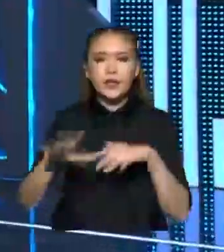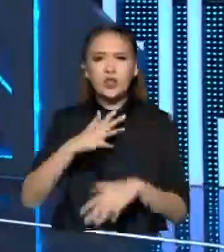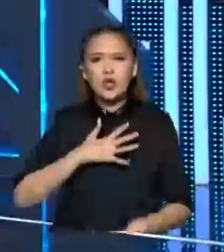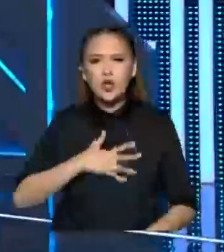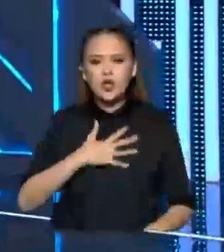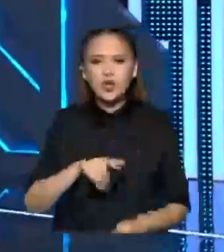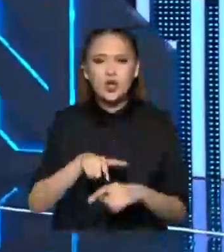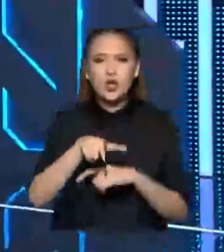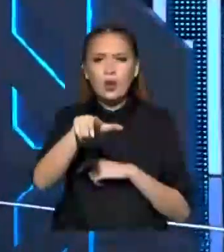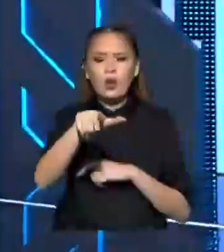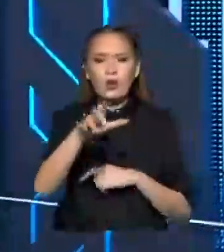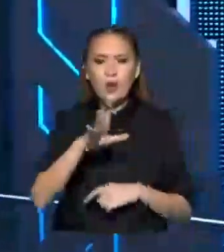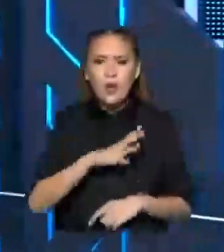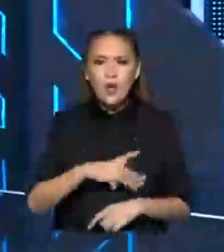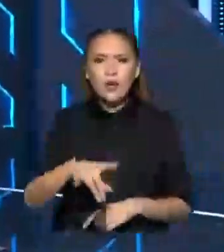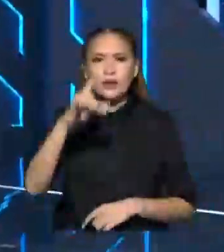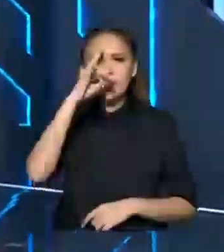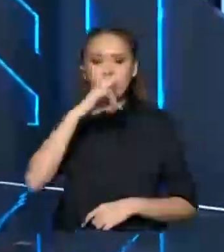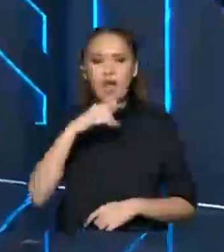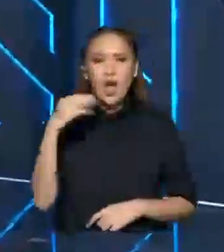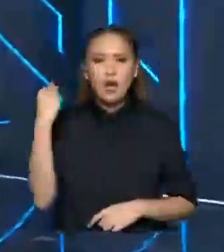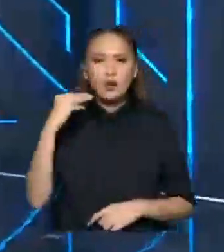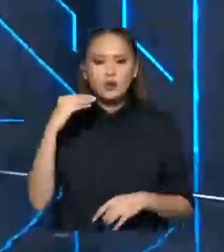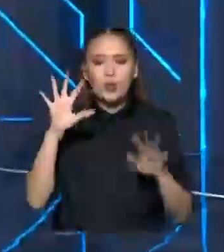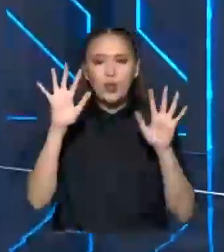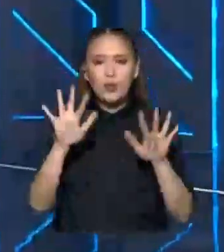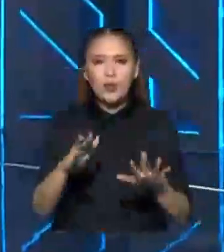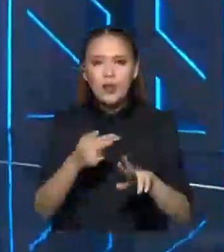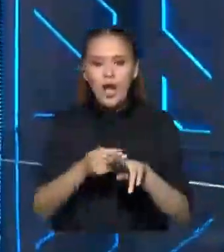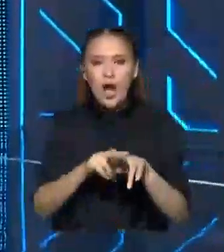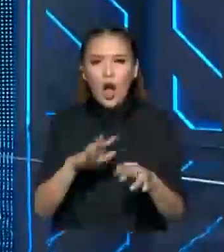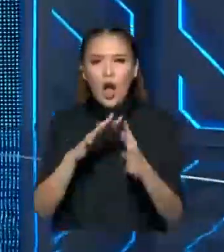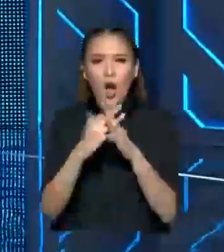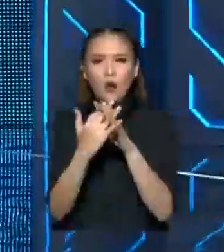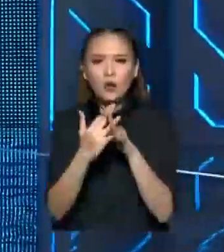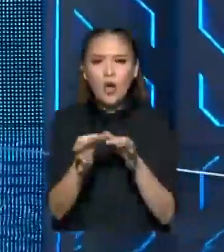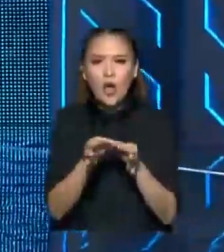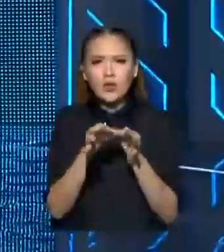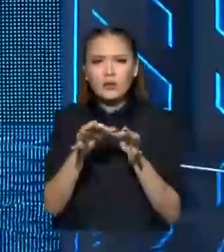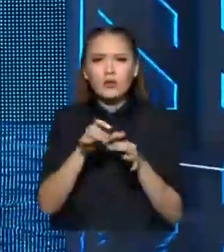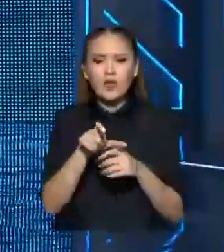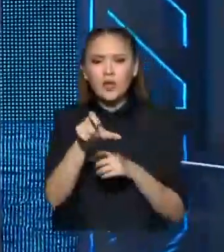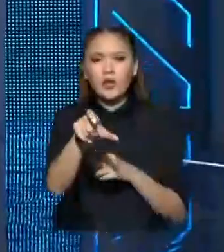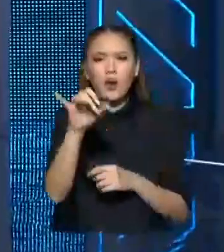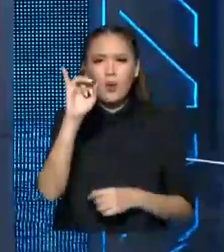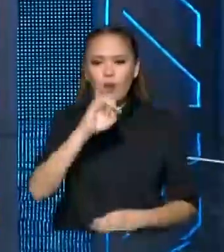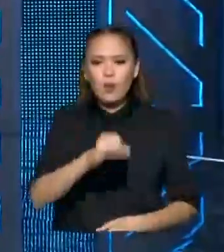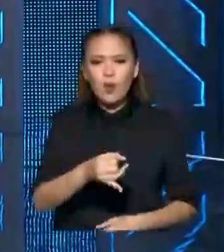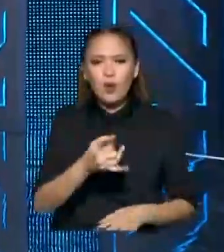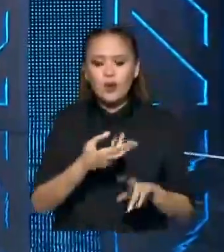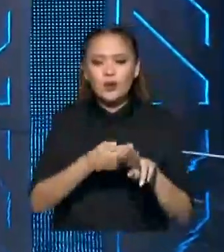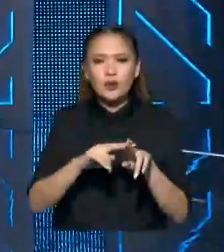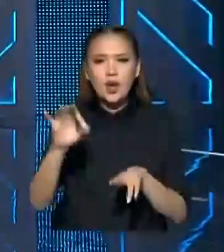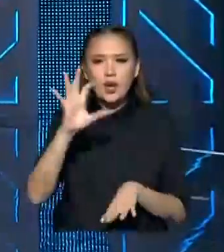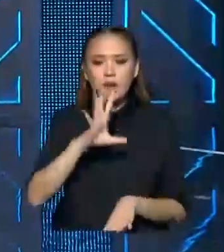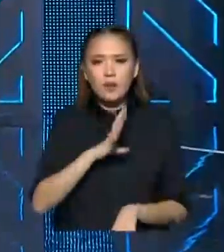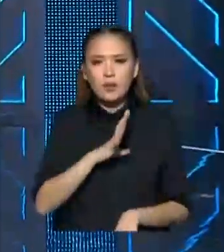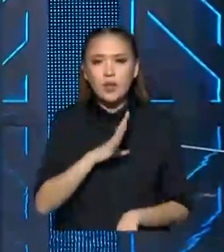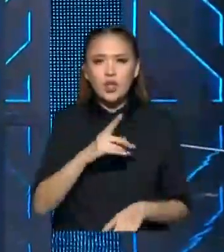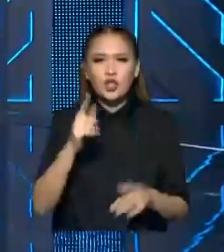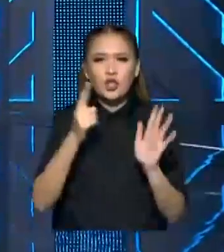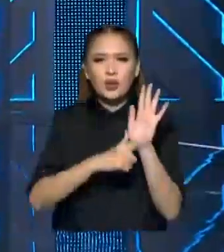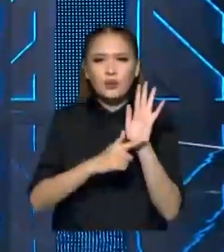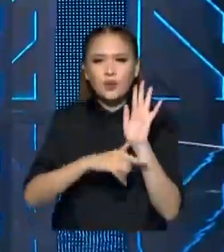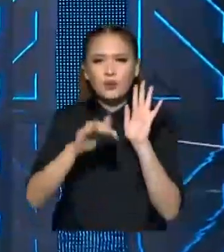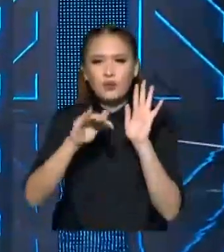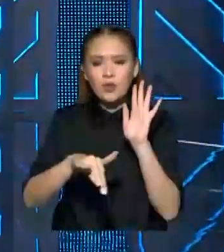жол Батыс Қазақстан мен Ақтөбе өңірінде. Астана маңындағы ауылдардың асфальты да оңып тұрған жоқ. Жалпы жергілікті жолдардың ұзындығы 70